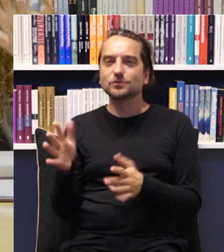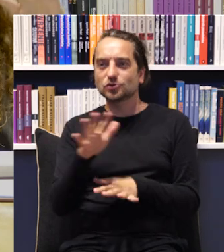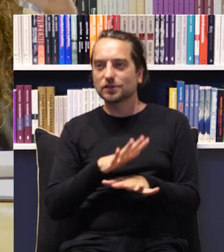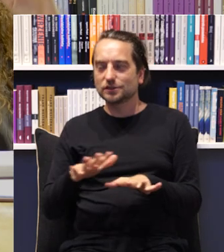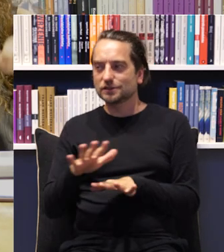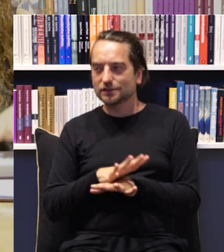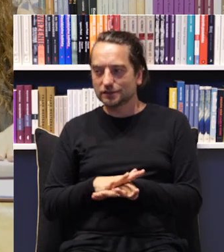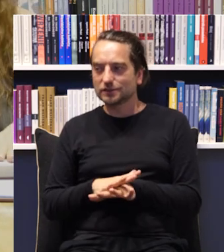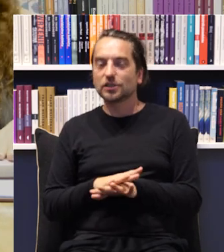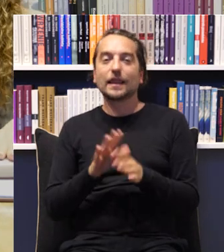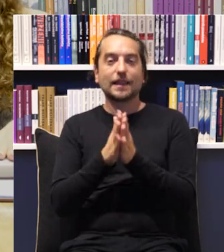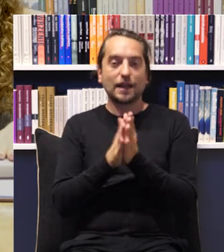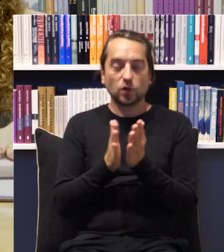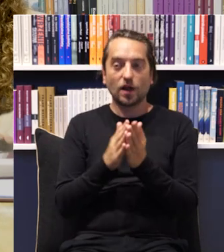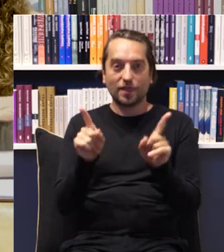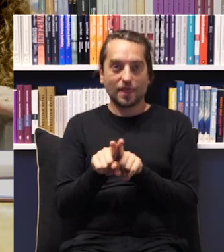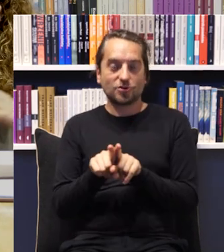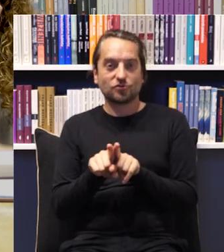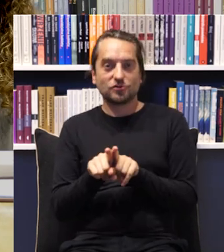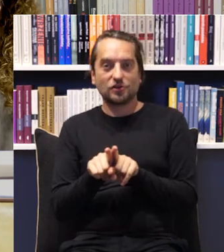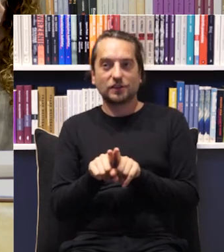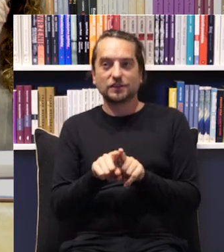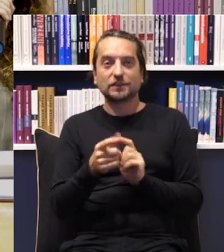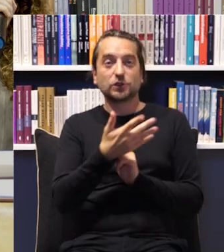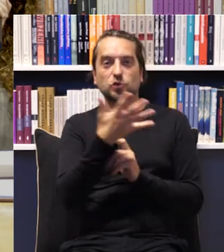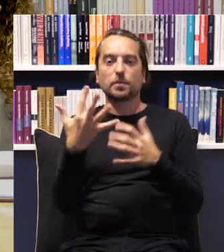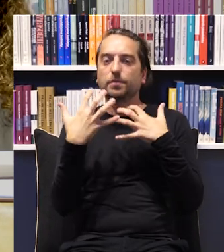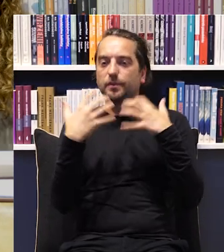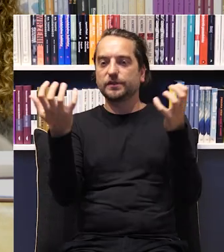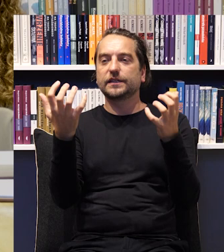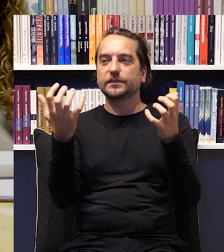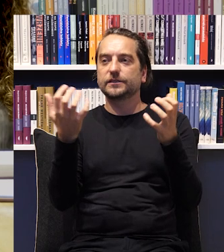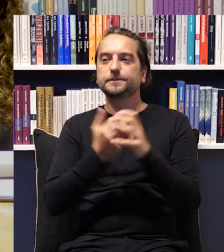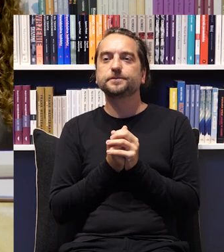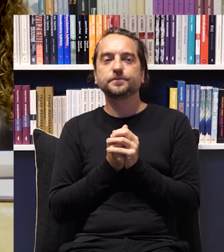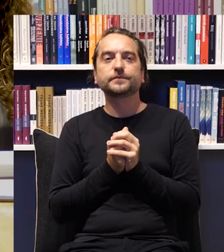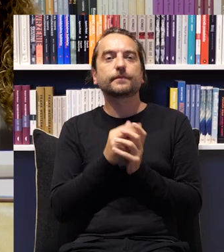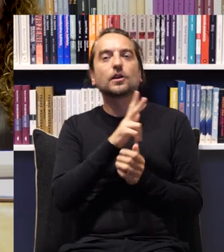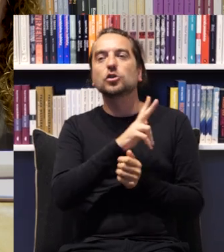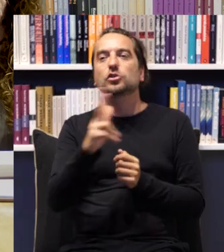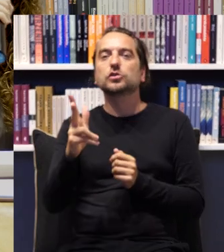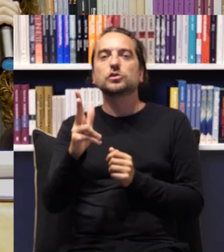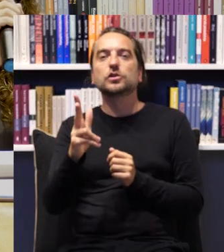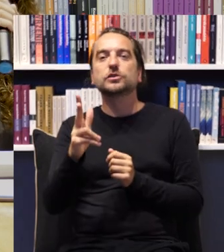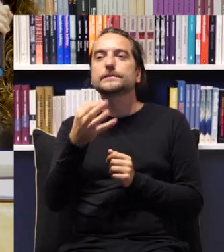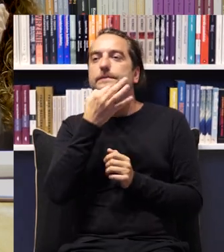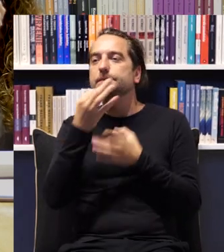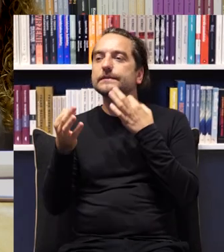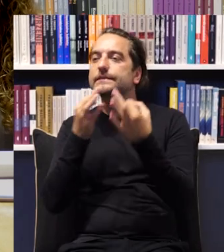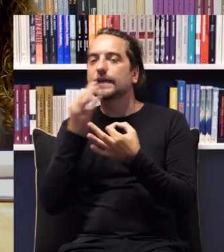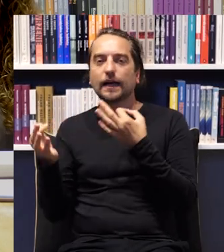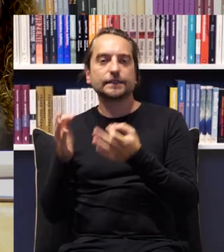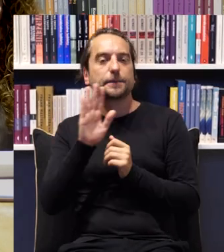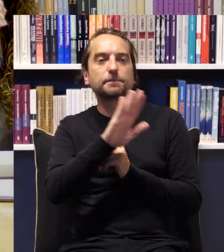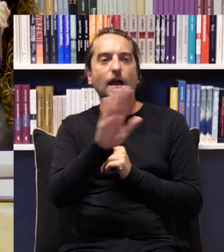nie tylko w kontekście literatury, ale też nas tutaj, więc jestem ciekawa, czy ktoś z Państwa chciałby zadać pytanie